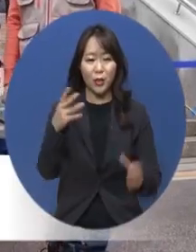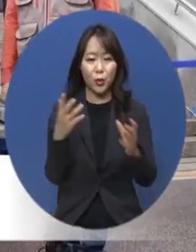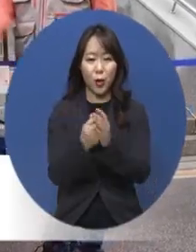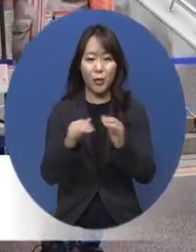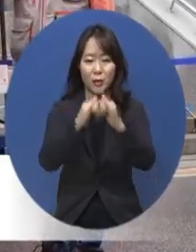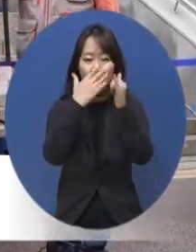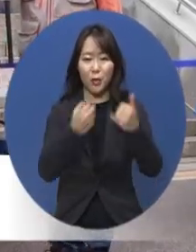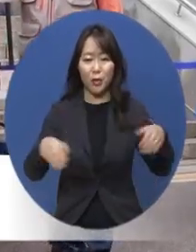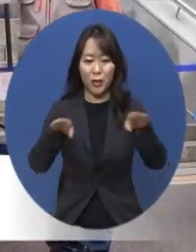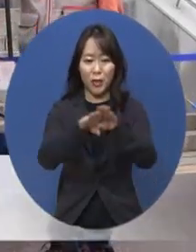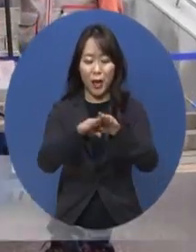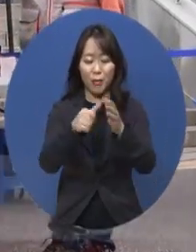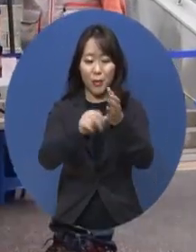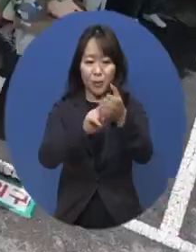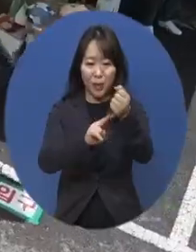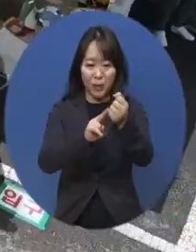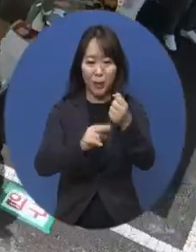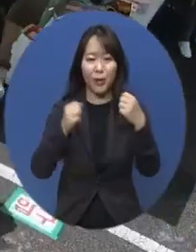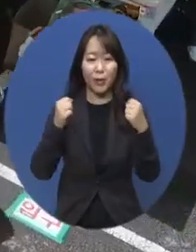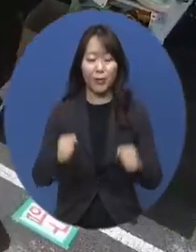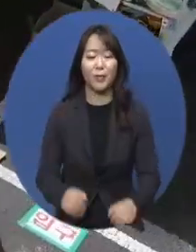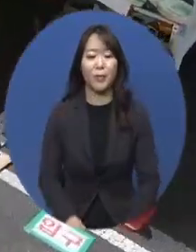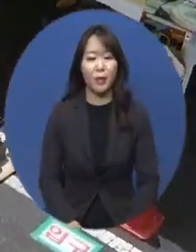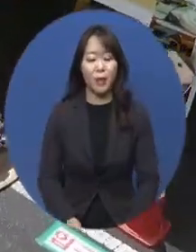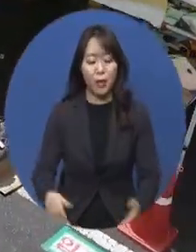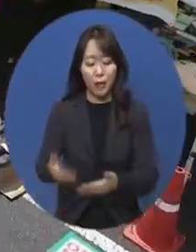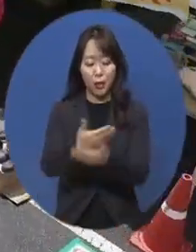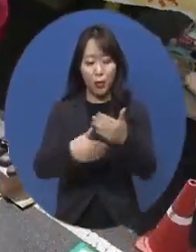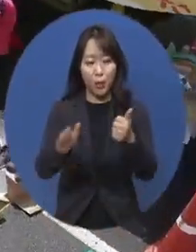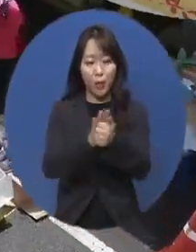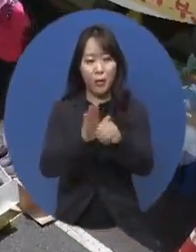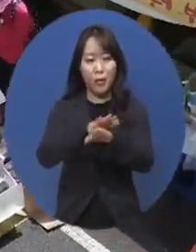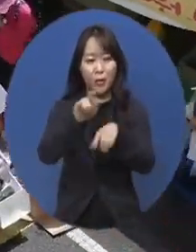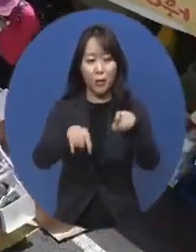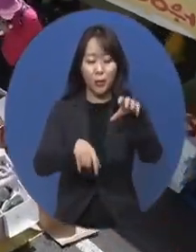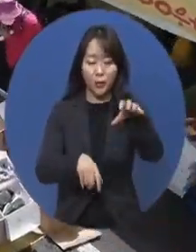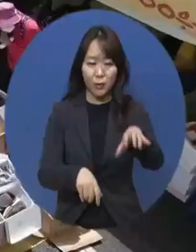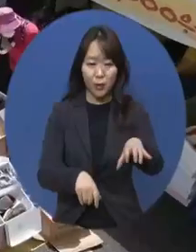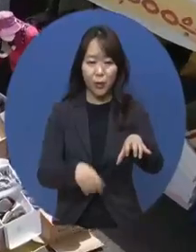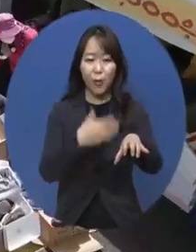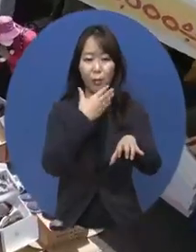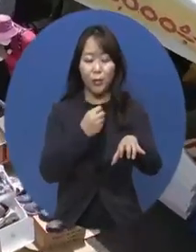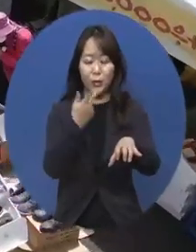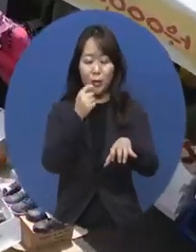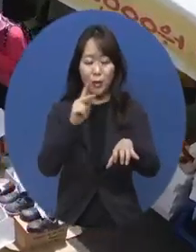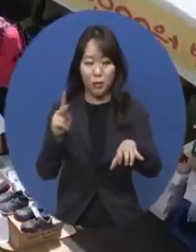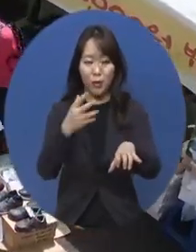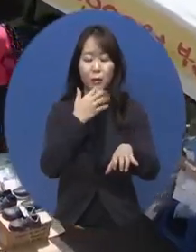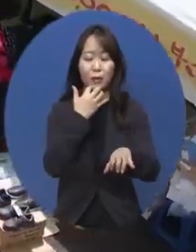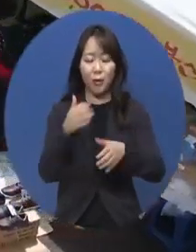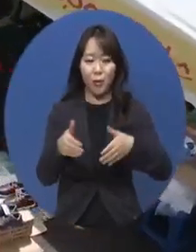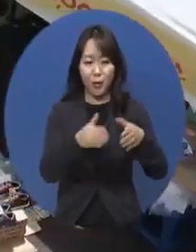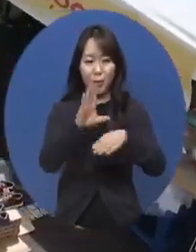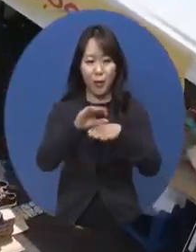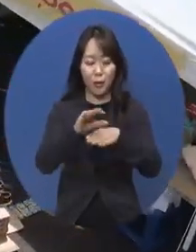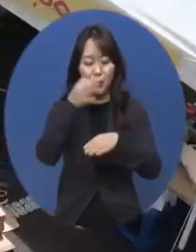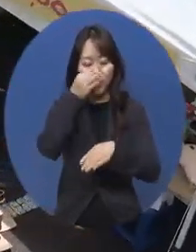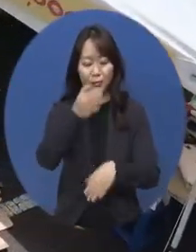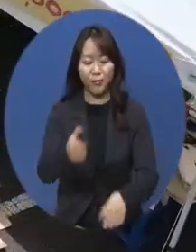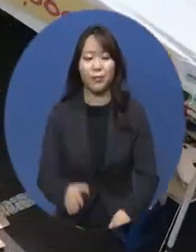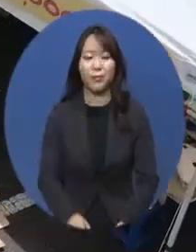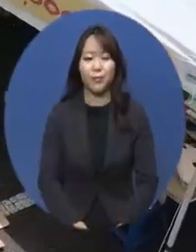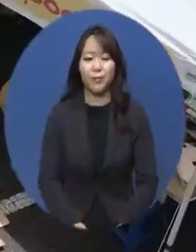일산종합사회복지관 화이팅! 화이팅! 나눔과 배려를 실천하는 현장에서 복지TV 경기방송 권용찬입니다.